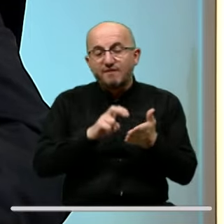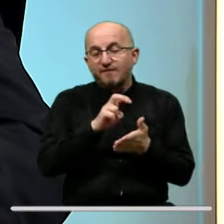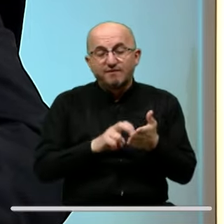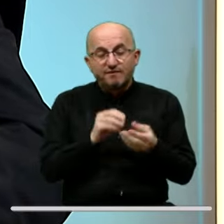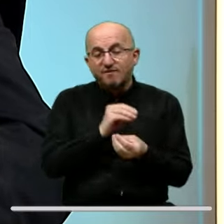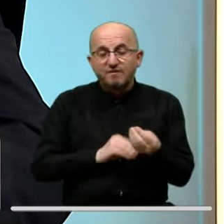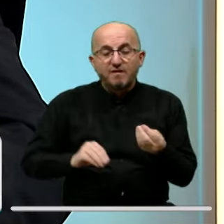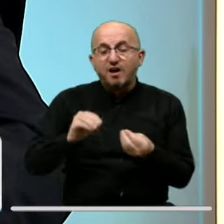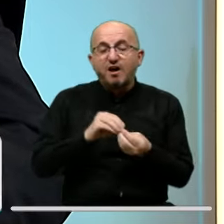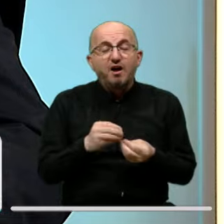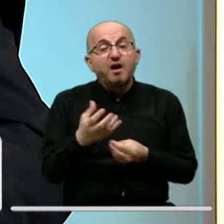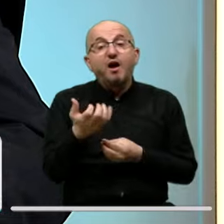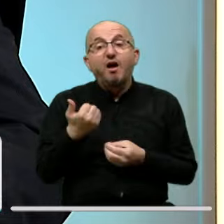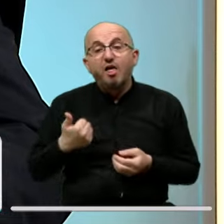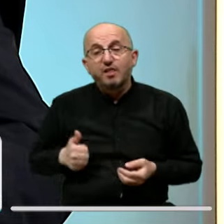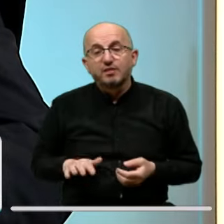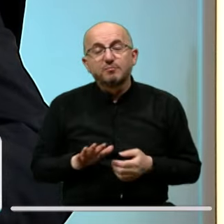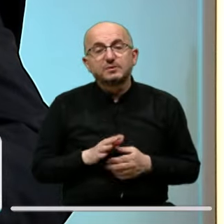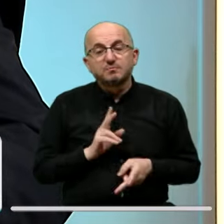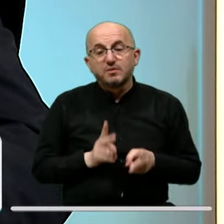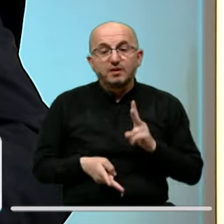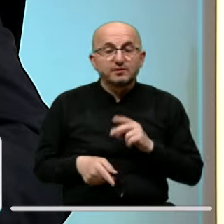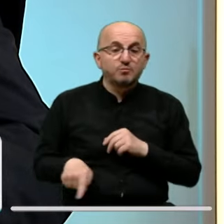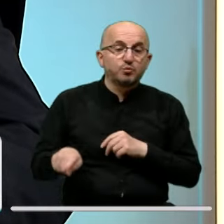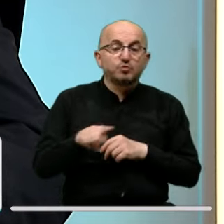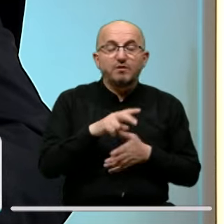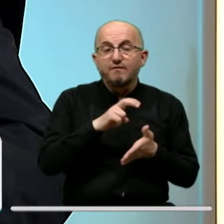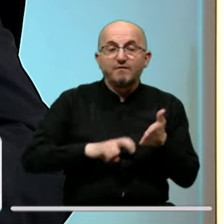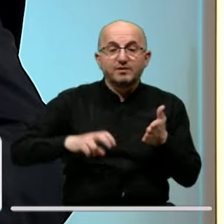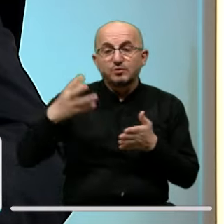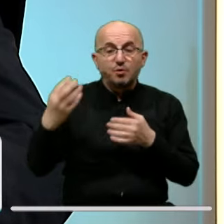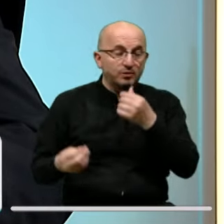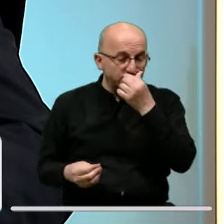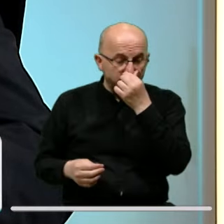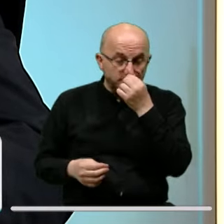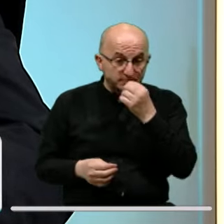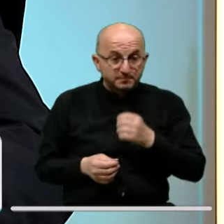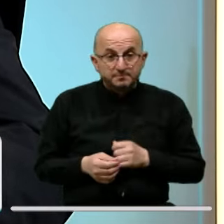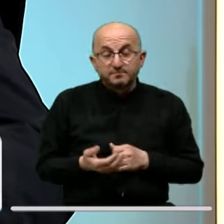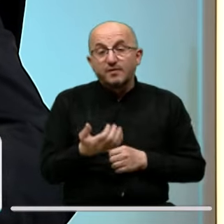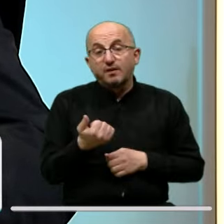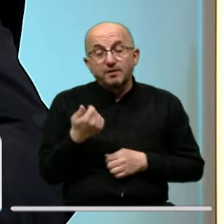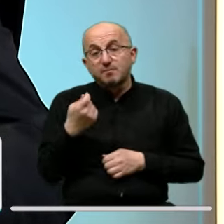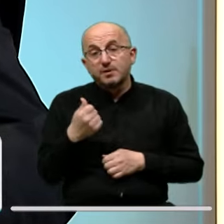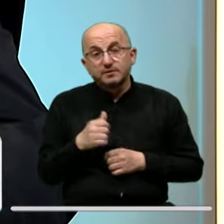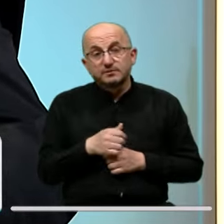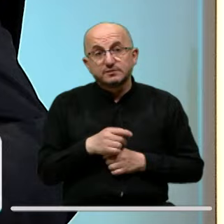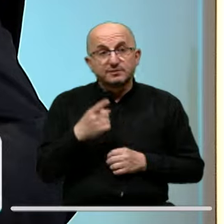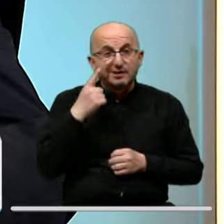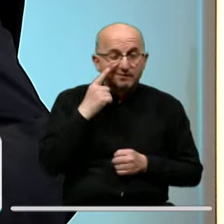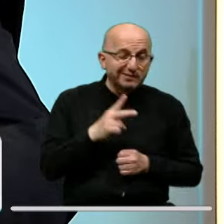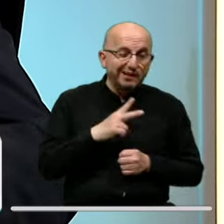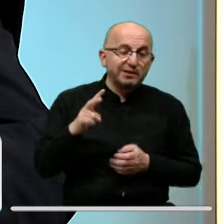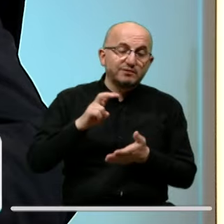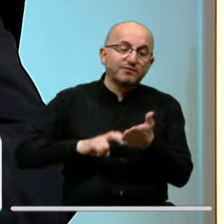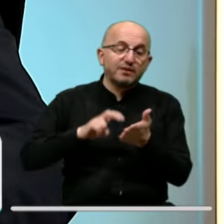hiçbir faiz vergi vesaire bazen bunların vergisi de oluyor furkancan alınan paranın yok devlete ait